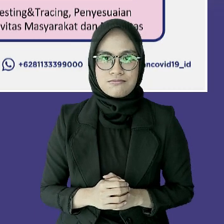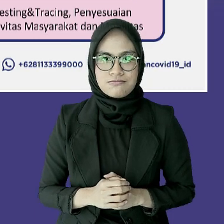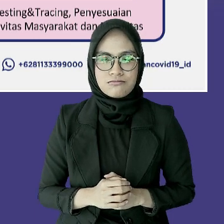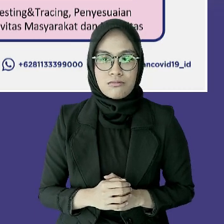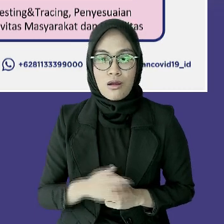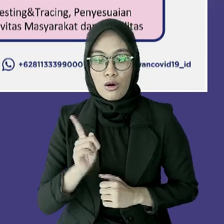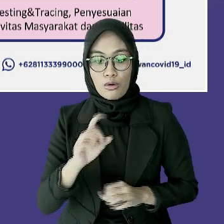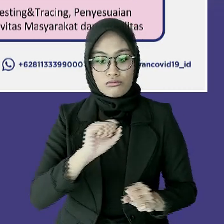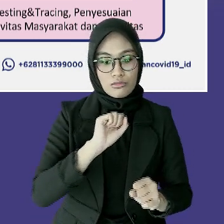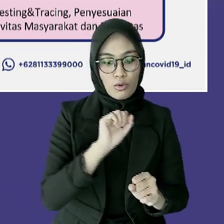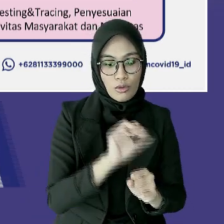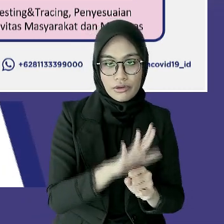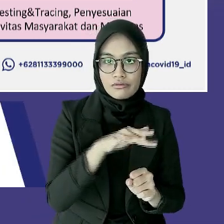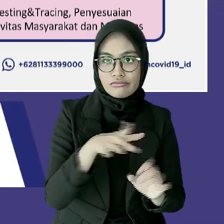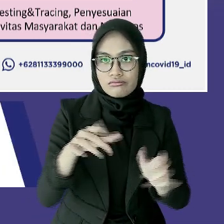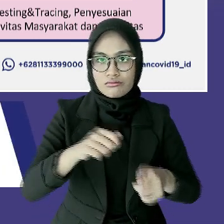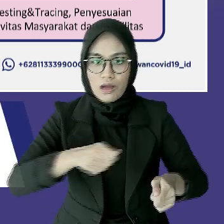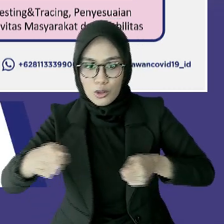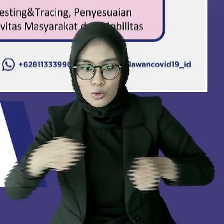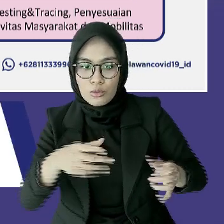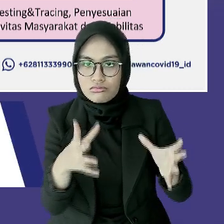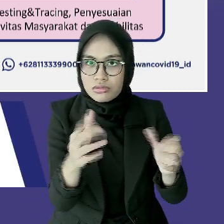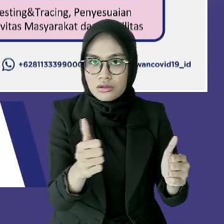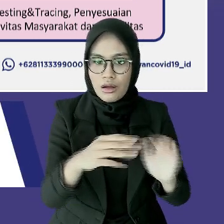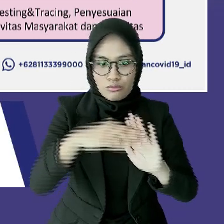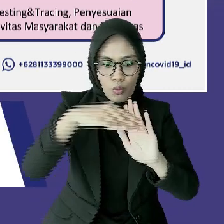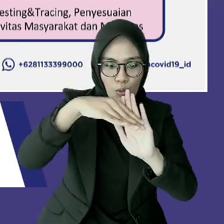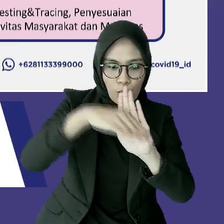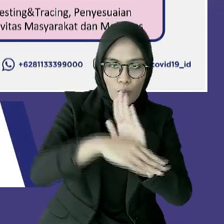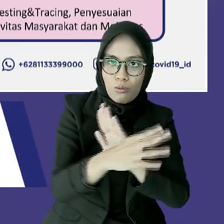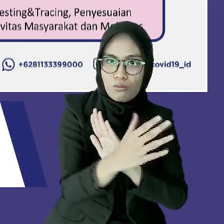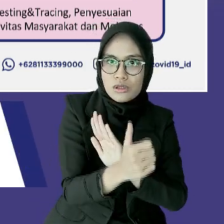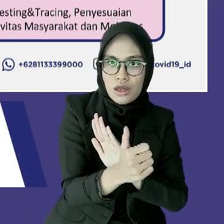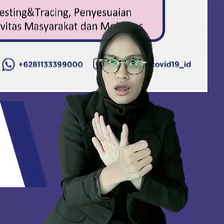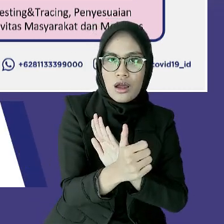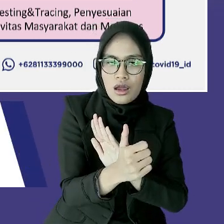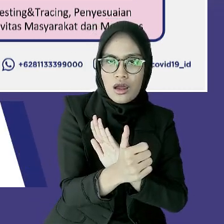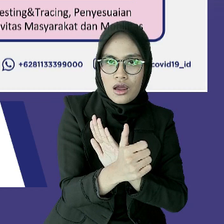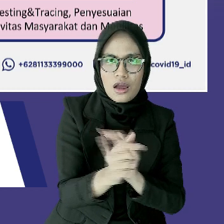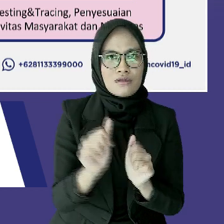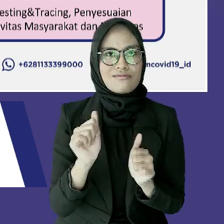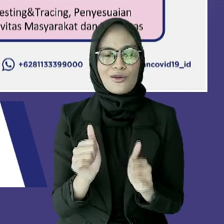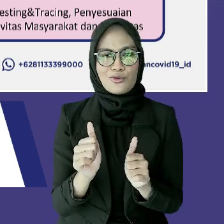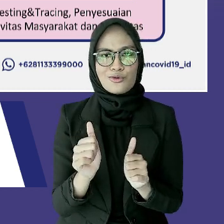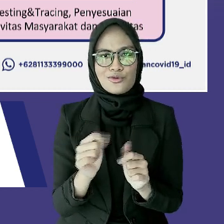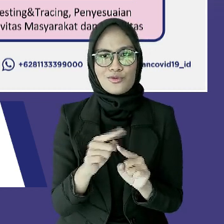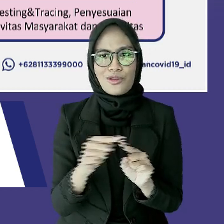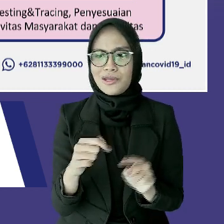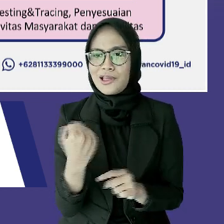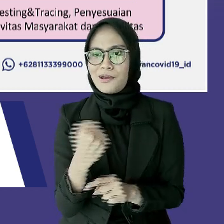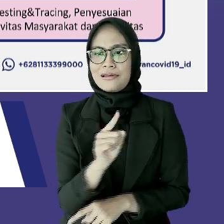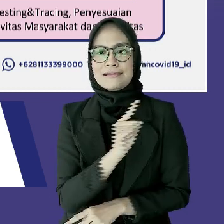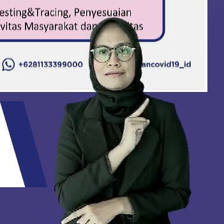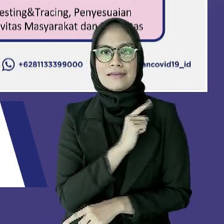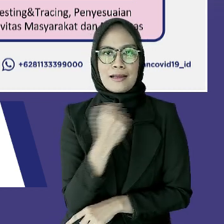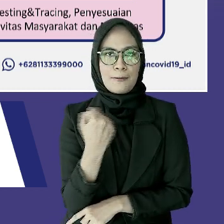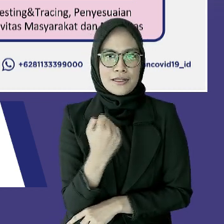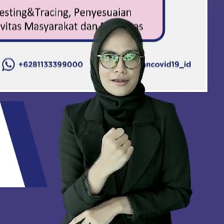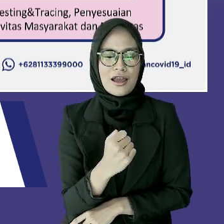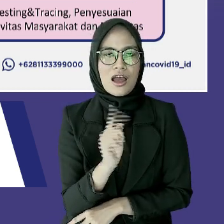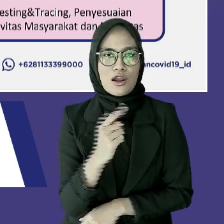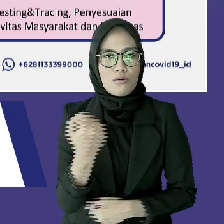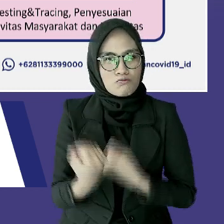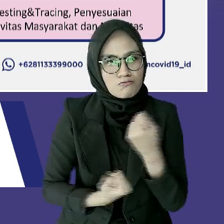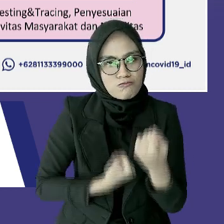yang terkendali menuju ke kondisi endemi, maka diperlukan upaya-upaya yang harus dilakukan, diantaranya